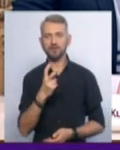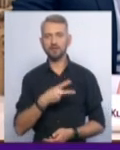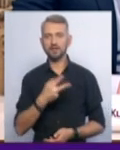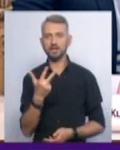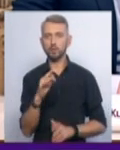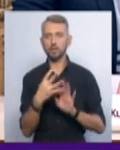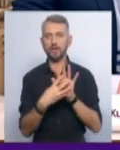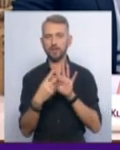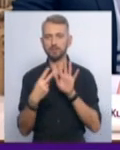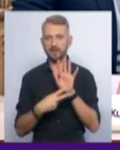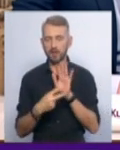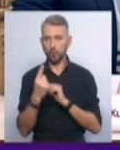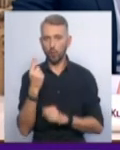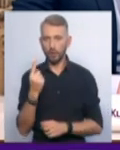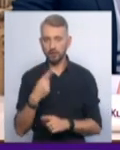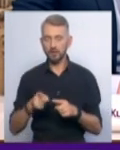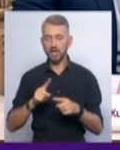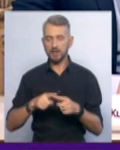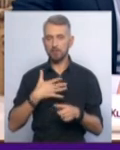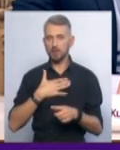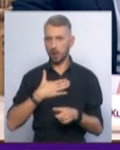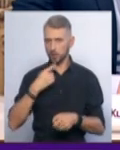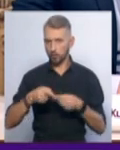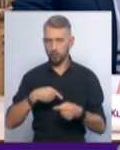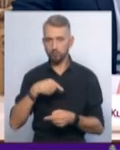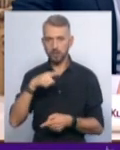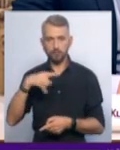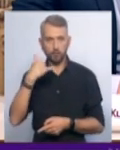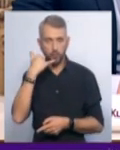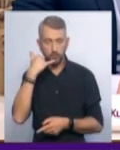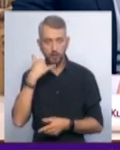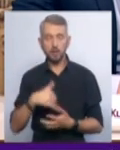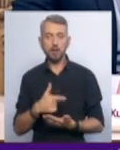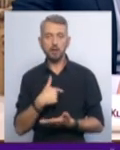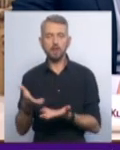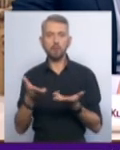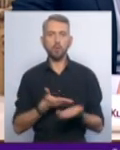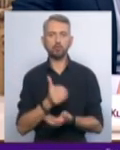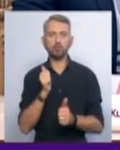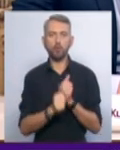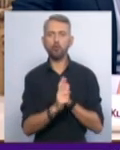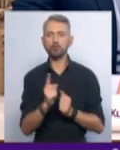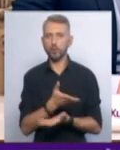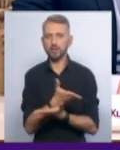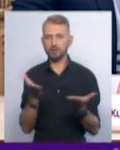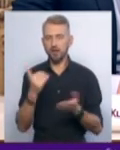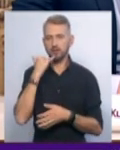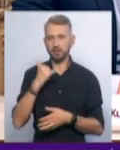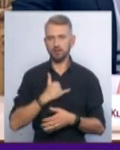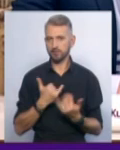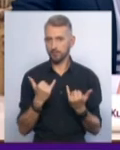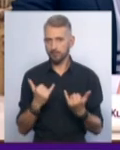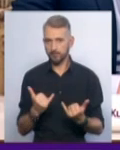223-0971, саме за цим нашим незмінним традиційним номером телефону прямого ефіру, я запрошую кожного з вас вже долучатися до